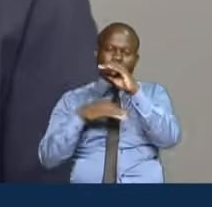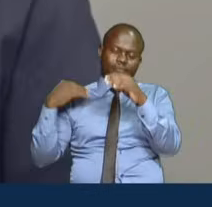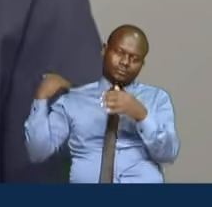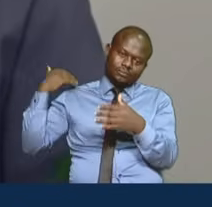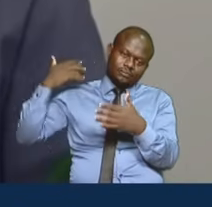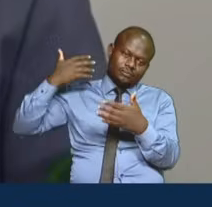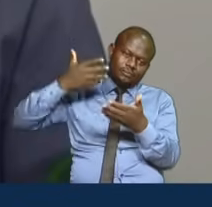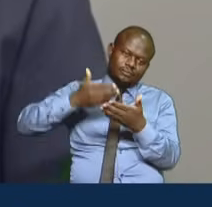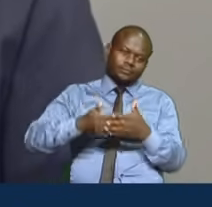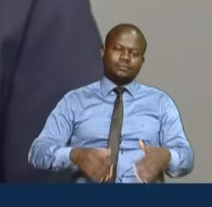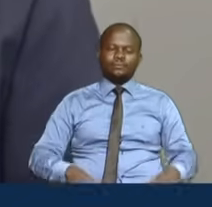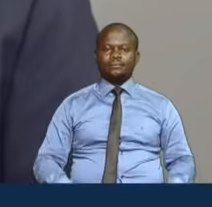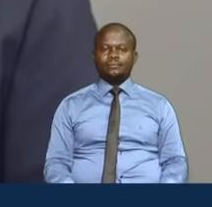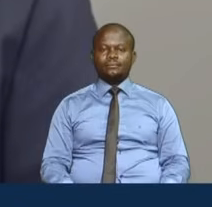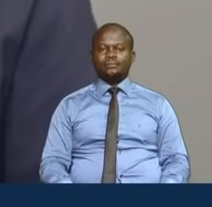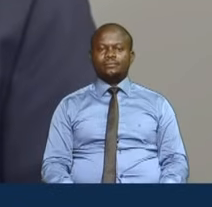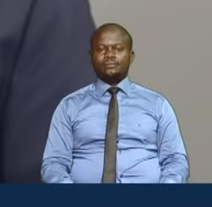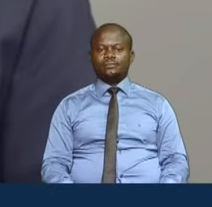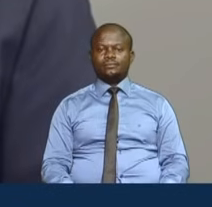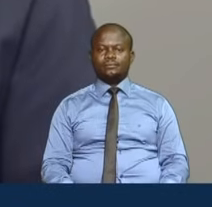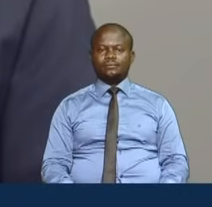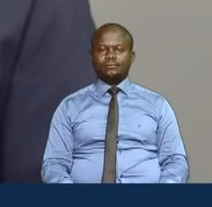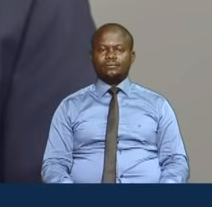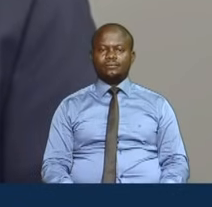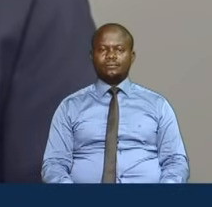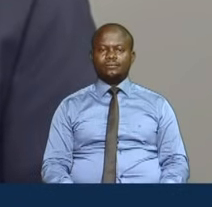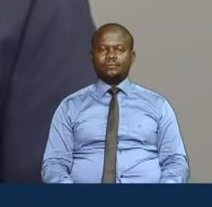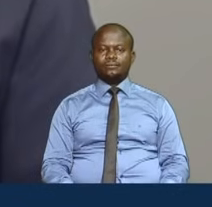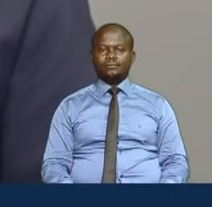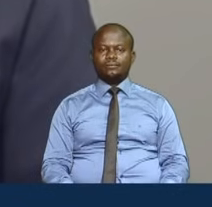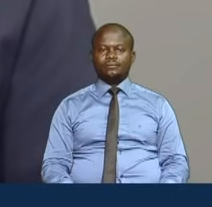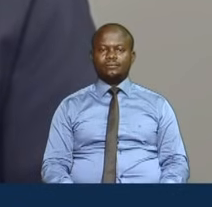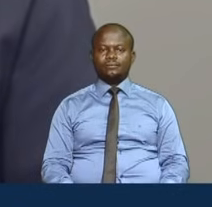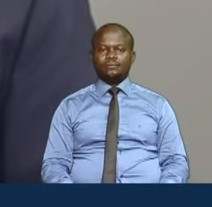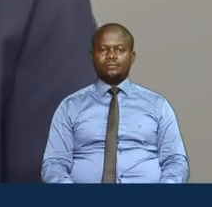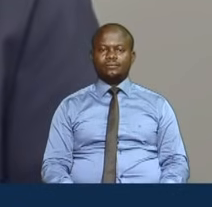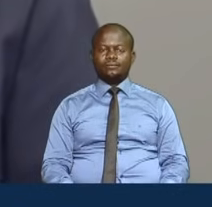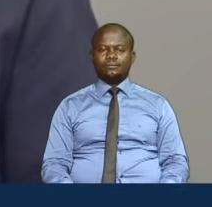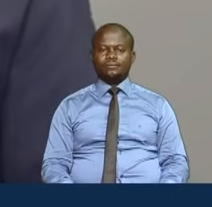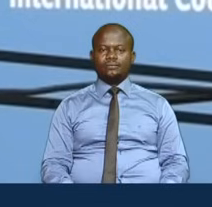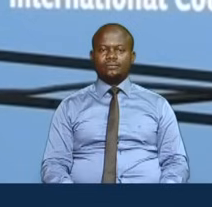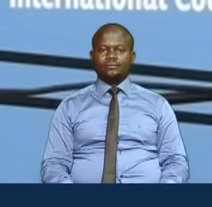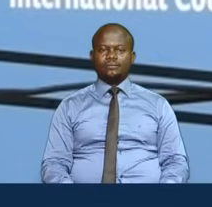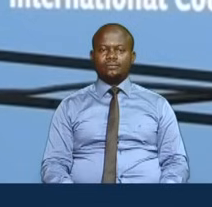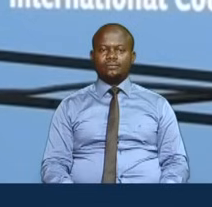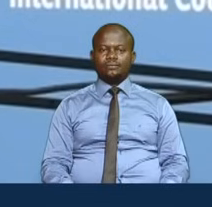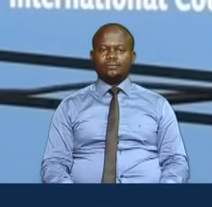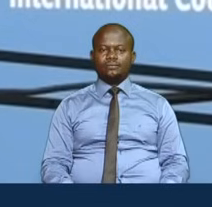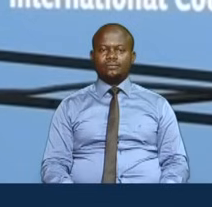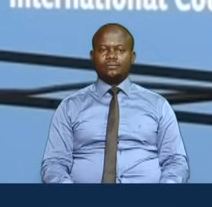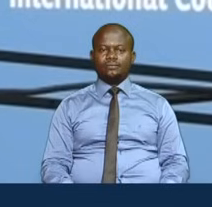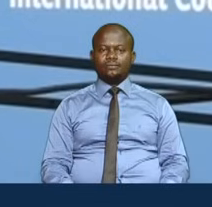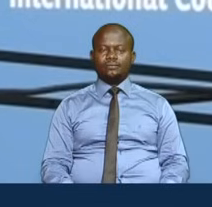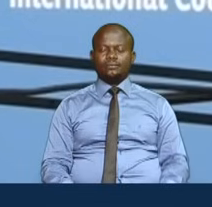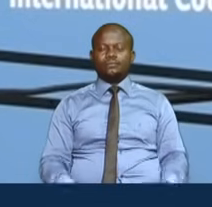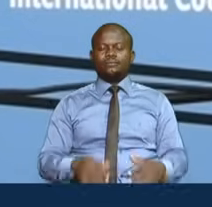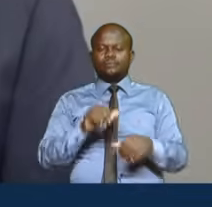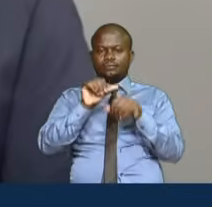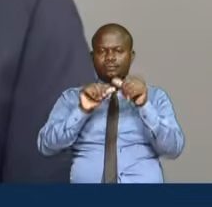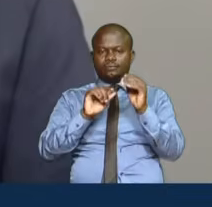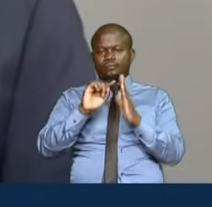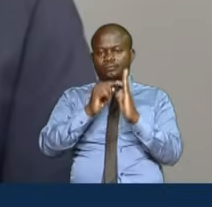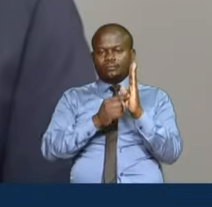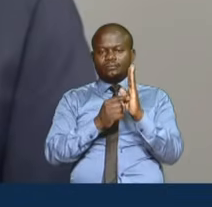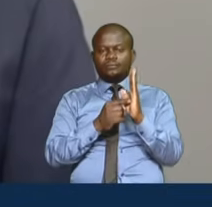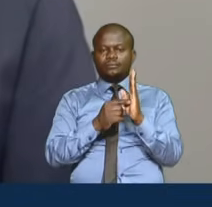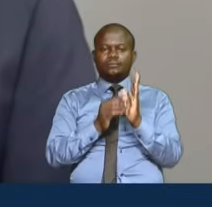cyose. All of those are still refugees since then in these countries. Kuri ingingo,